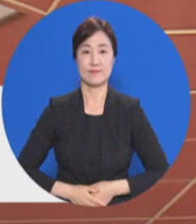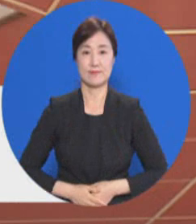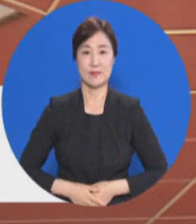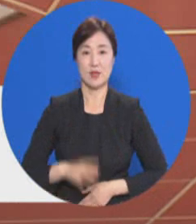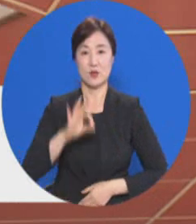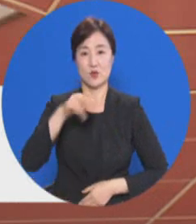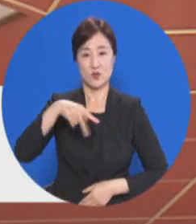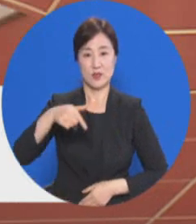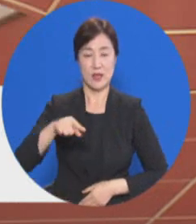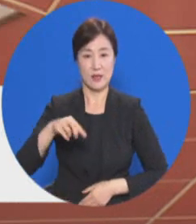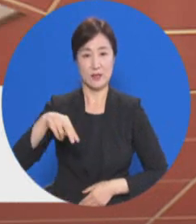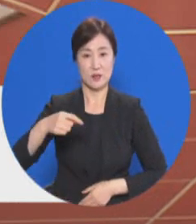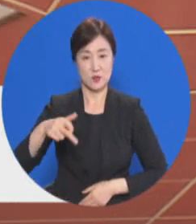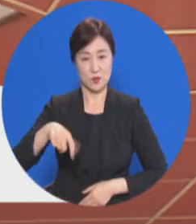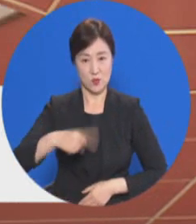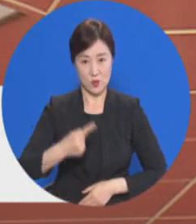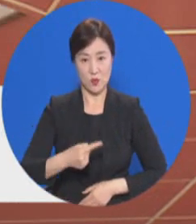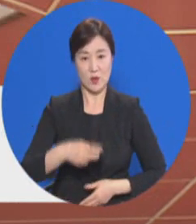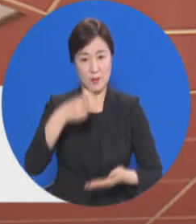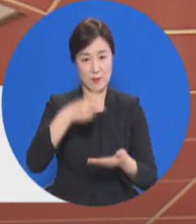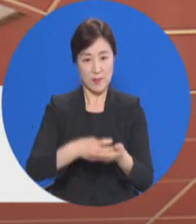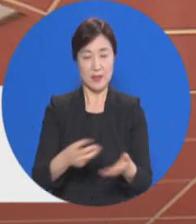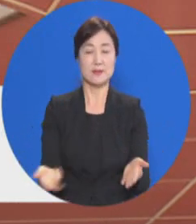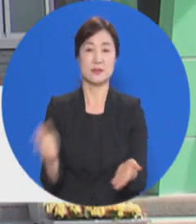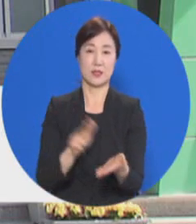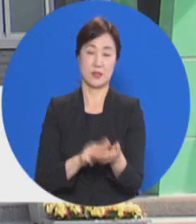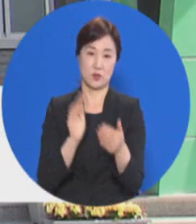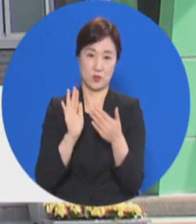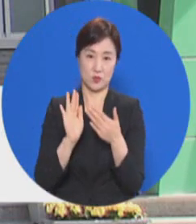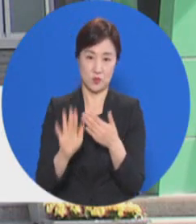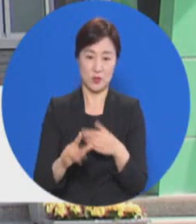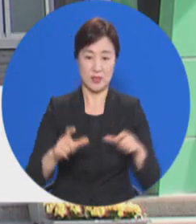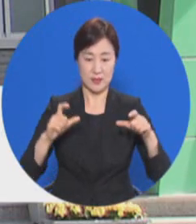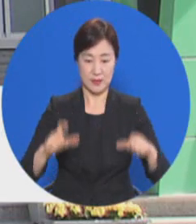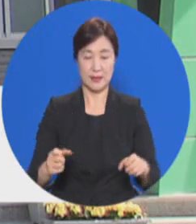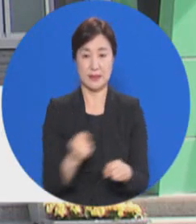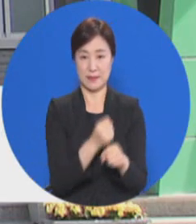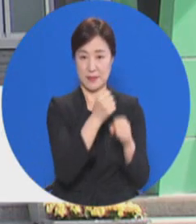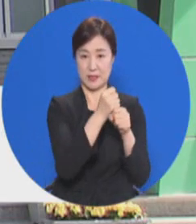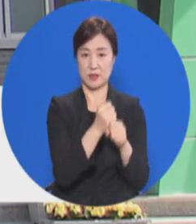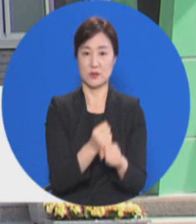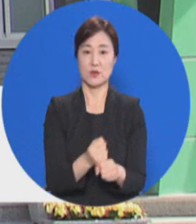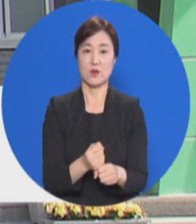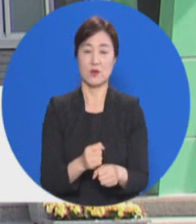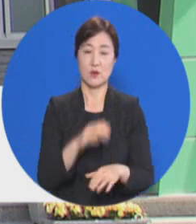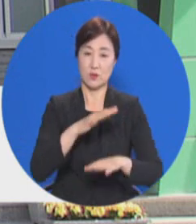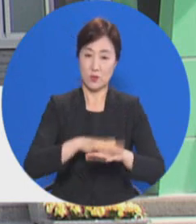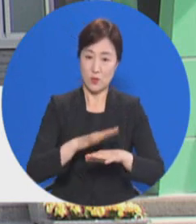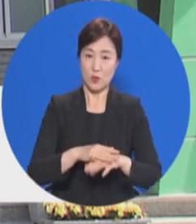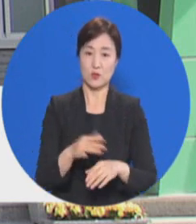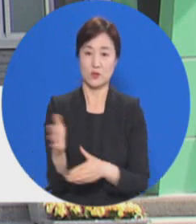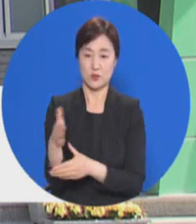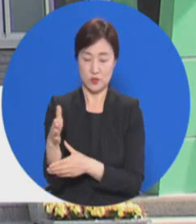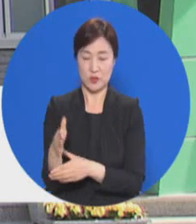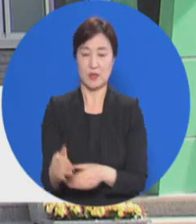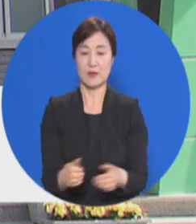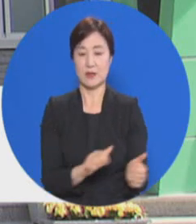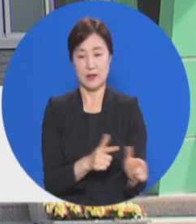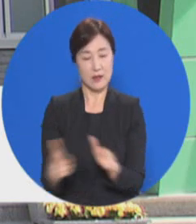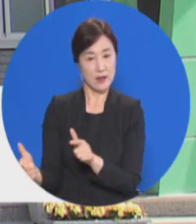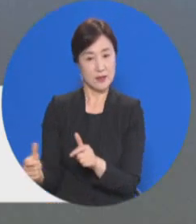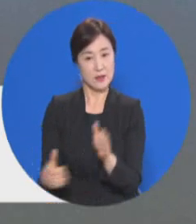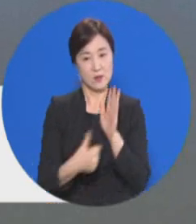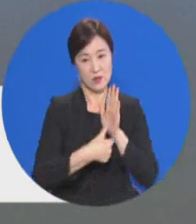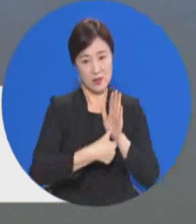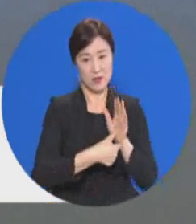보전지역 브랜드 활용에 관한 규칙을 제정한 데 이어 지역에서 생산하는 농축수산물과 가공품에 관련 브랜드를